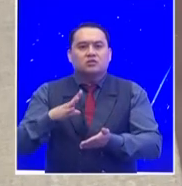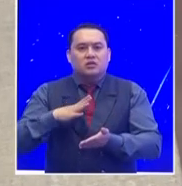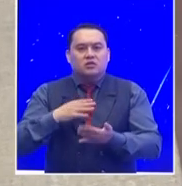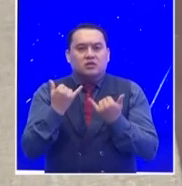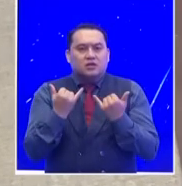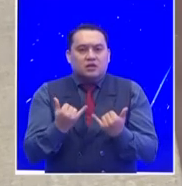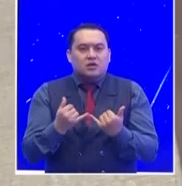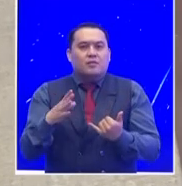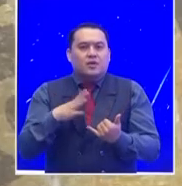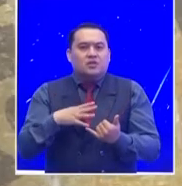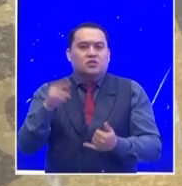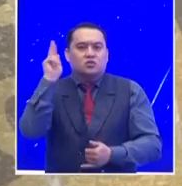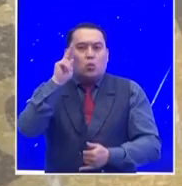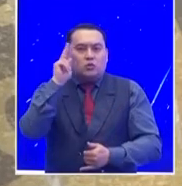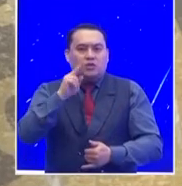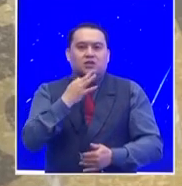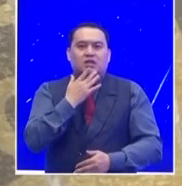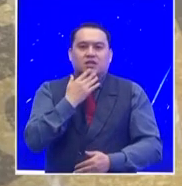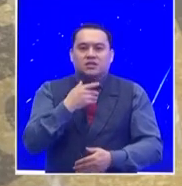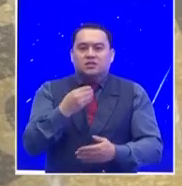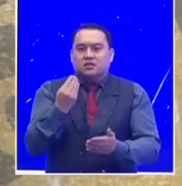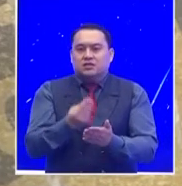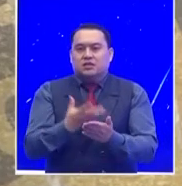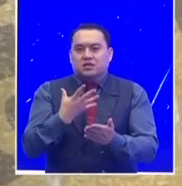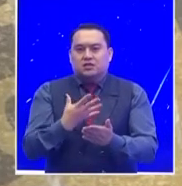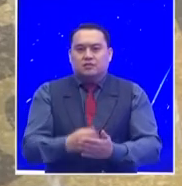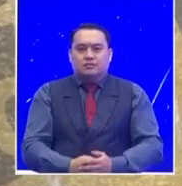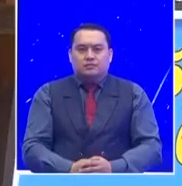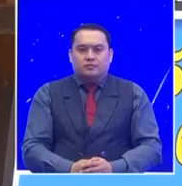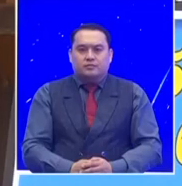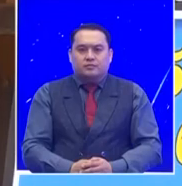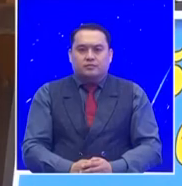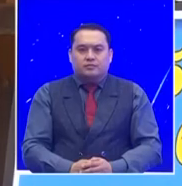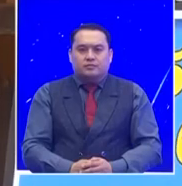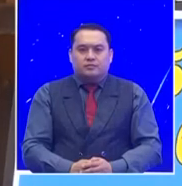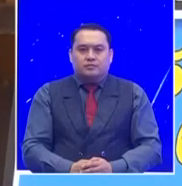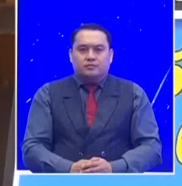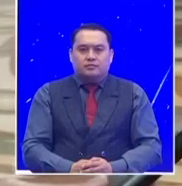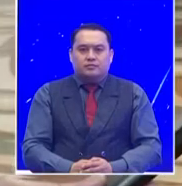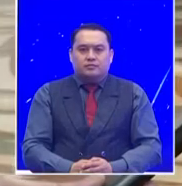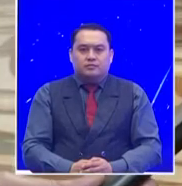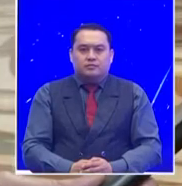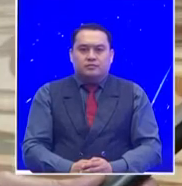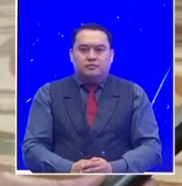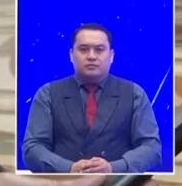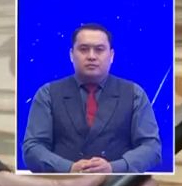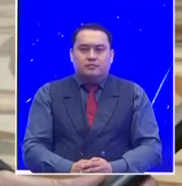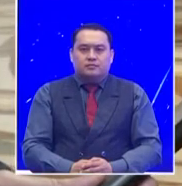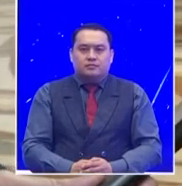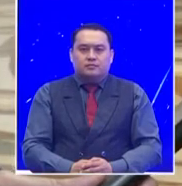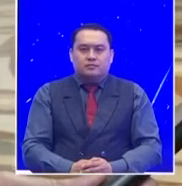ашады өлең» должны были быть изучены в свете национальных ценностей, считают абаеведы.